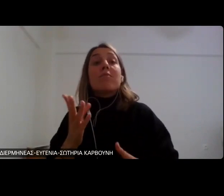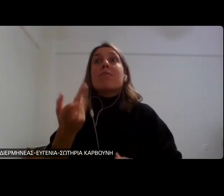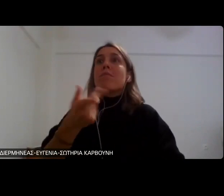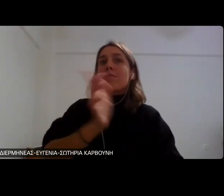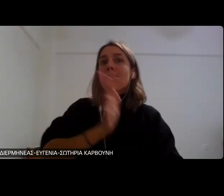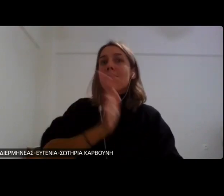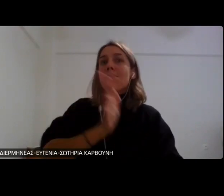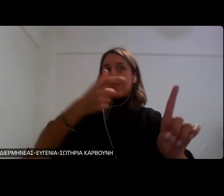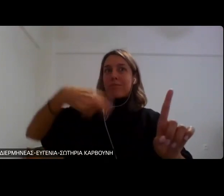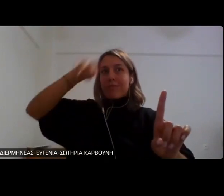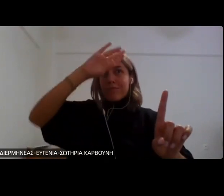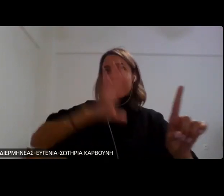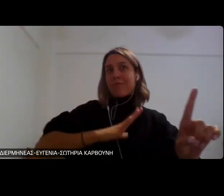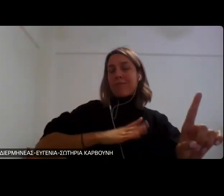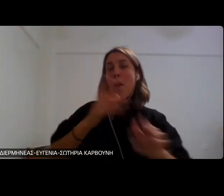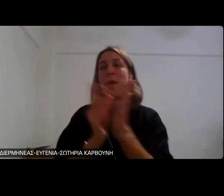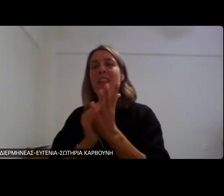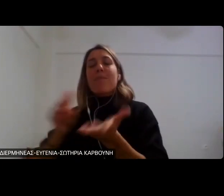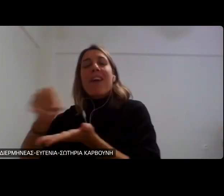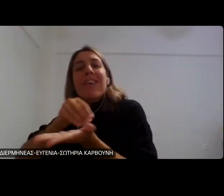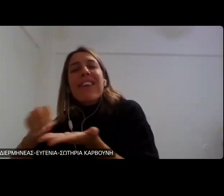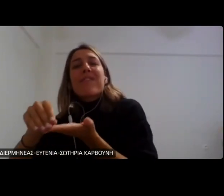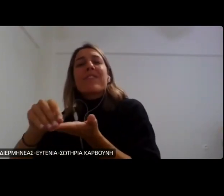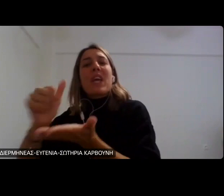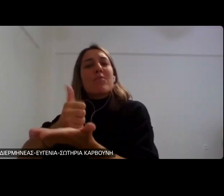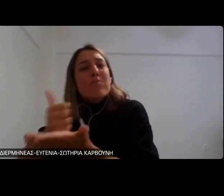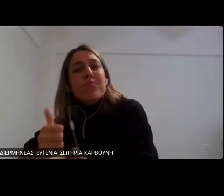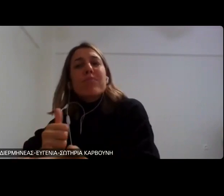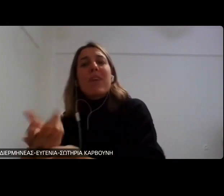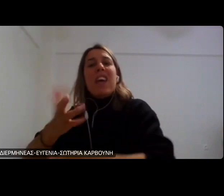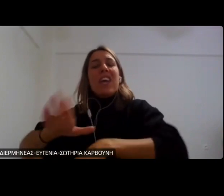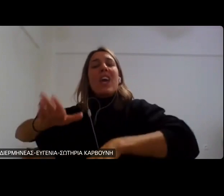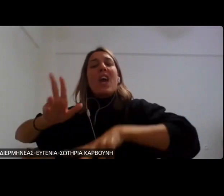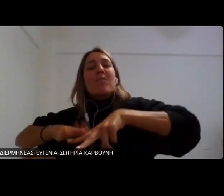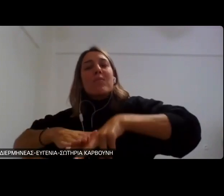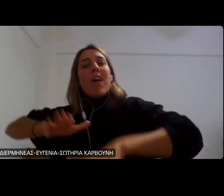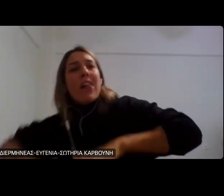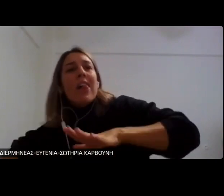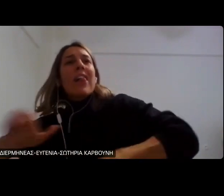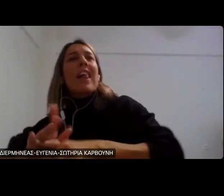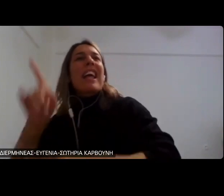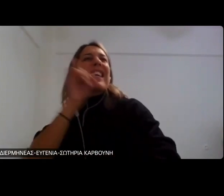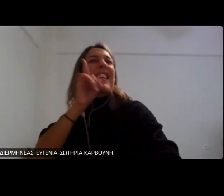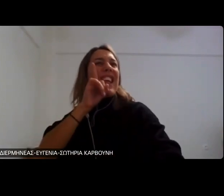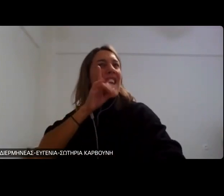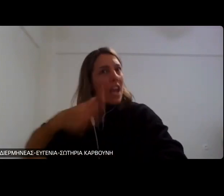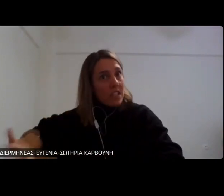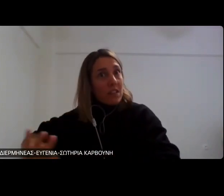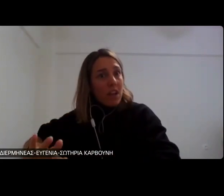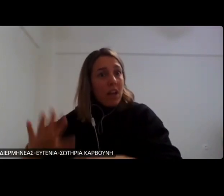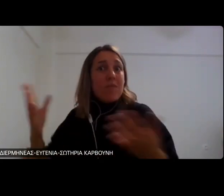άνθρωπος. Οι γύφτοι, οι λαθρομετανάστες, οι πούστιδες, οι σακάτιδες, οι γυναίκες, συχνά τραγικά